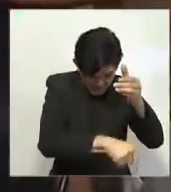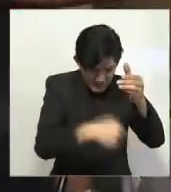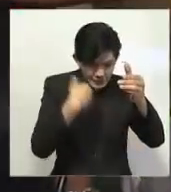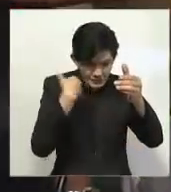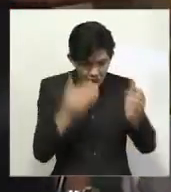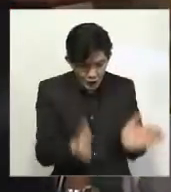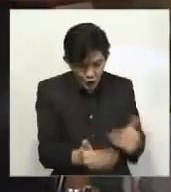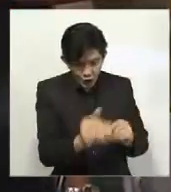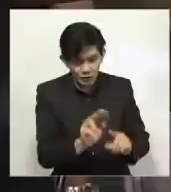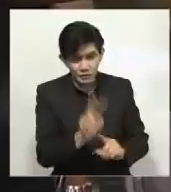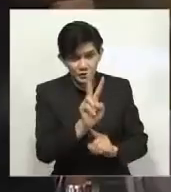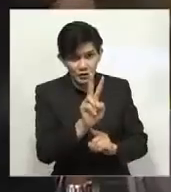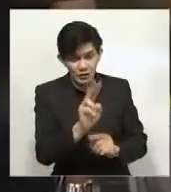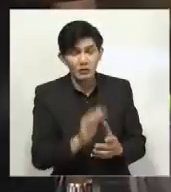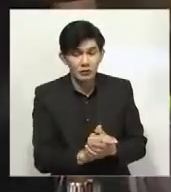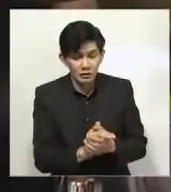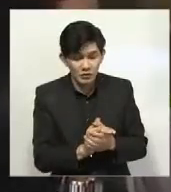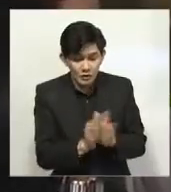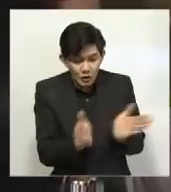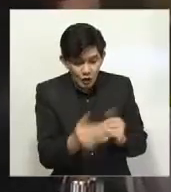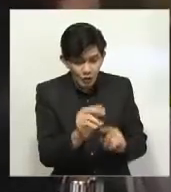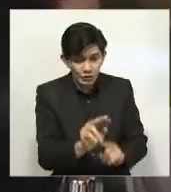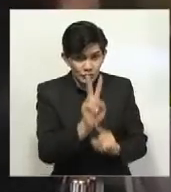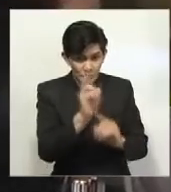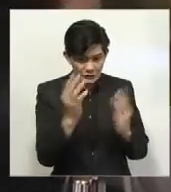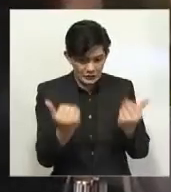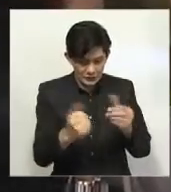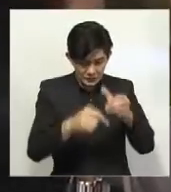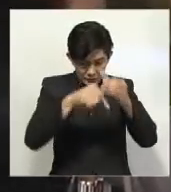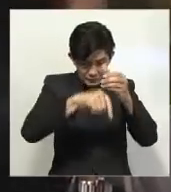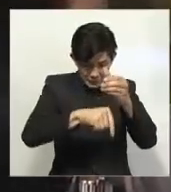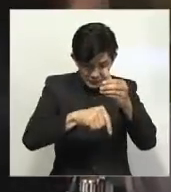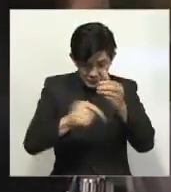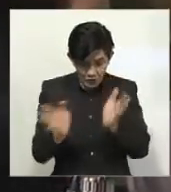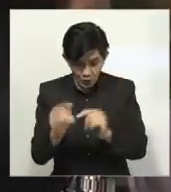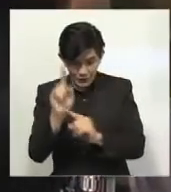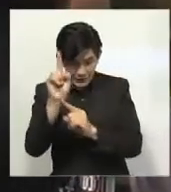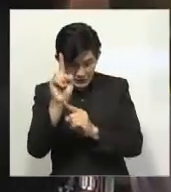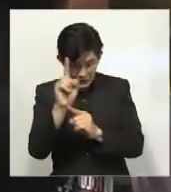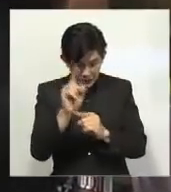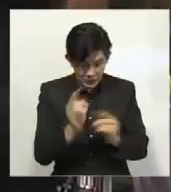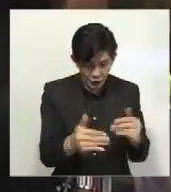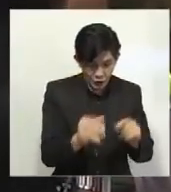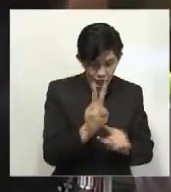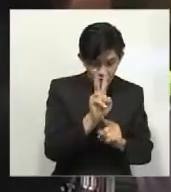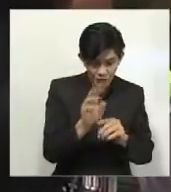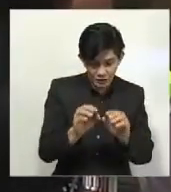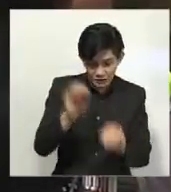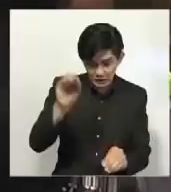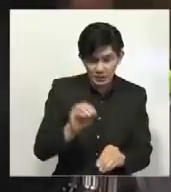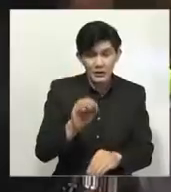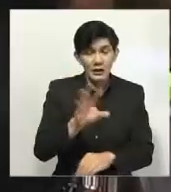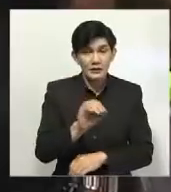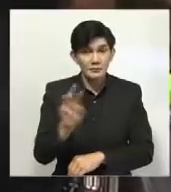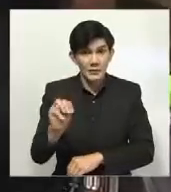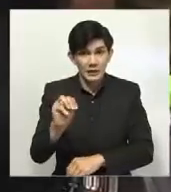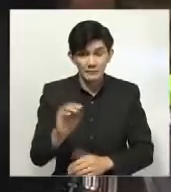ถงนึงครับโถงที่2โถงที่2เนี่ยลงไปจากโถงแรกประมาณ10เมตรนั้นอยู่ที่ความลึกประมาณ50เม